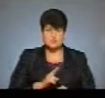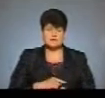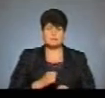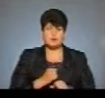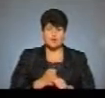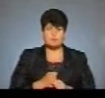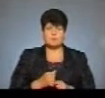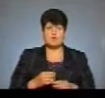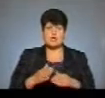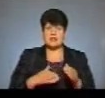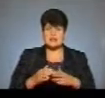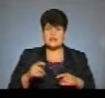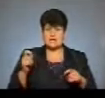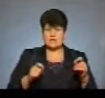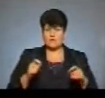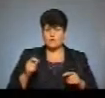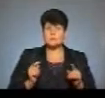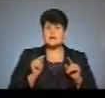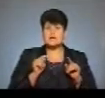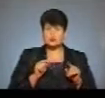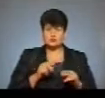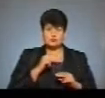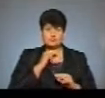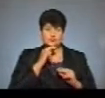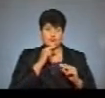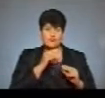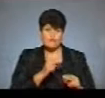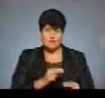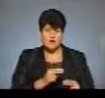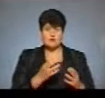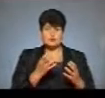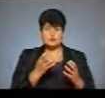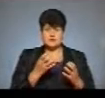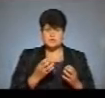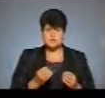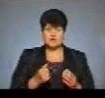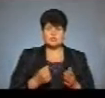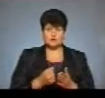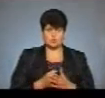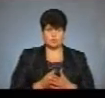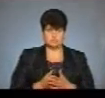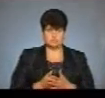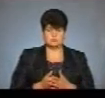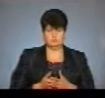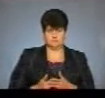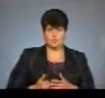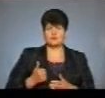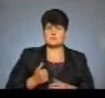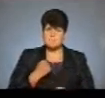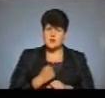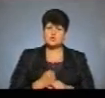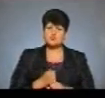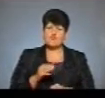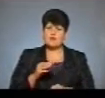кар'єрні форуми для того, щоб привернути увагу, ще окрім того всього, взагалі до престижності працювати. Тому що ми маємо